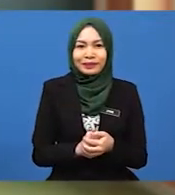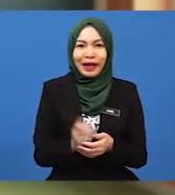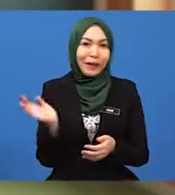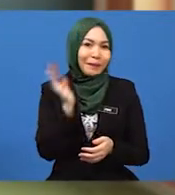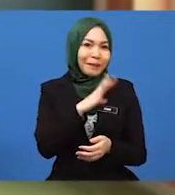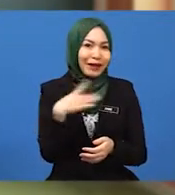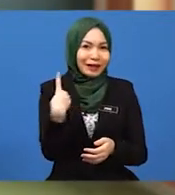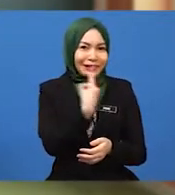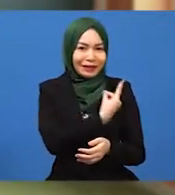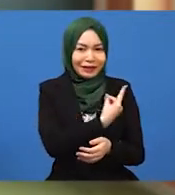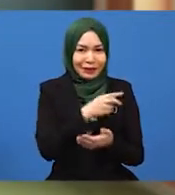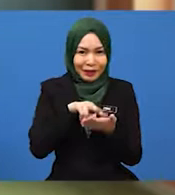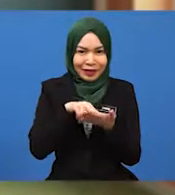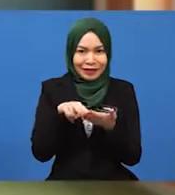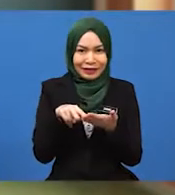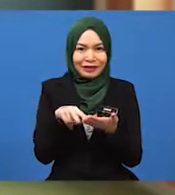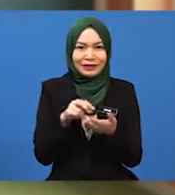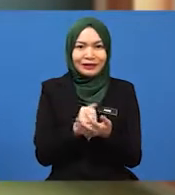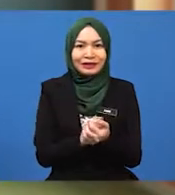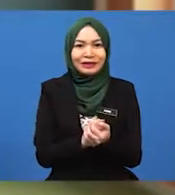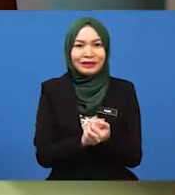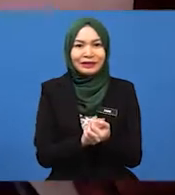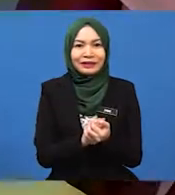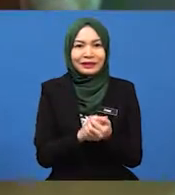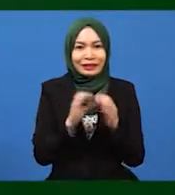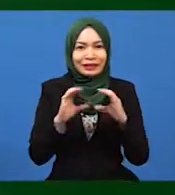Mari kita baca dialog bersama-sama cikgu.